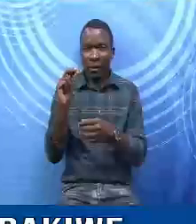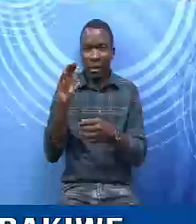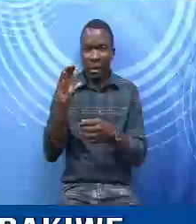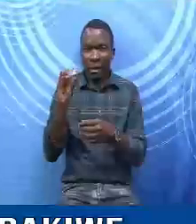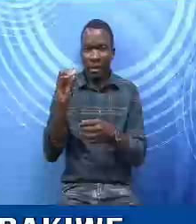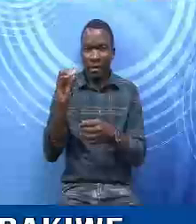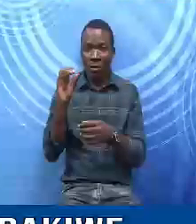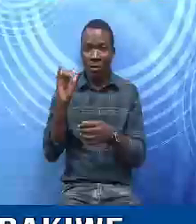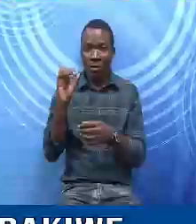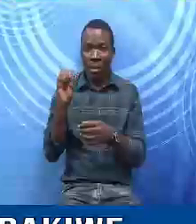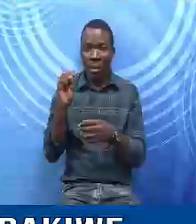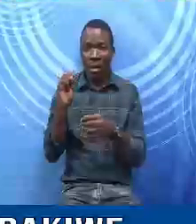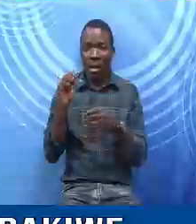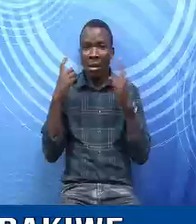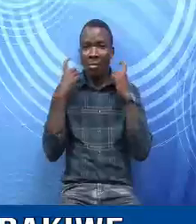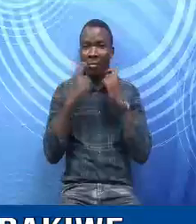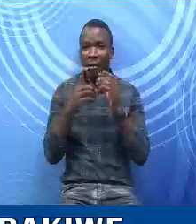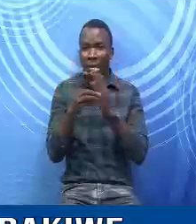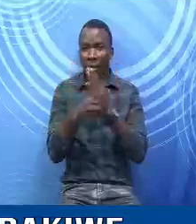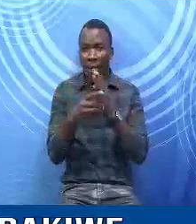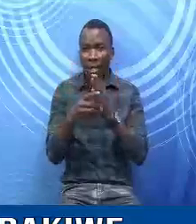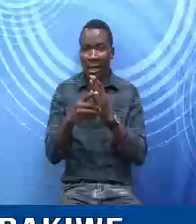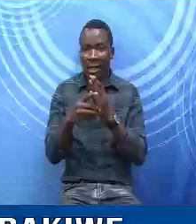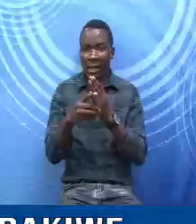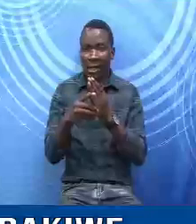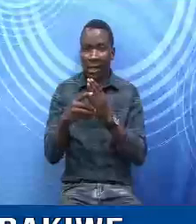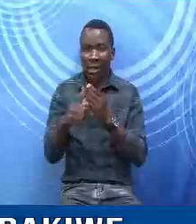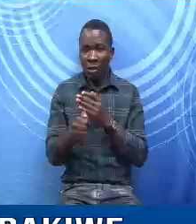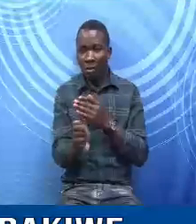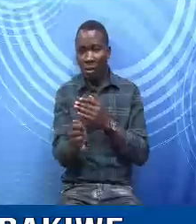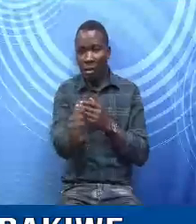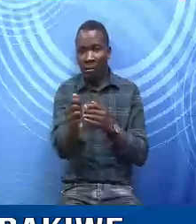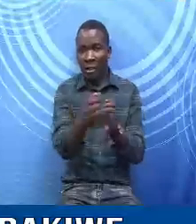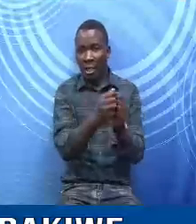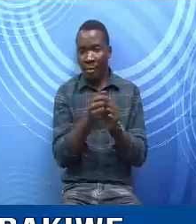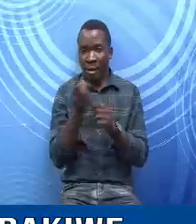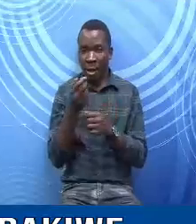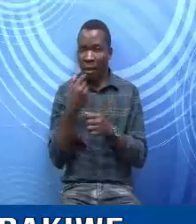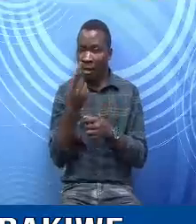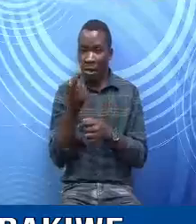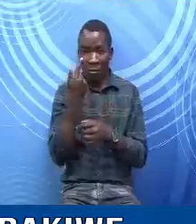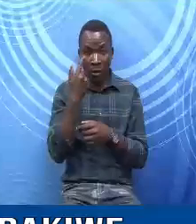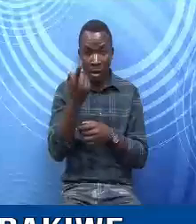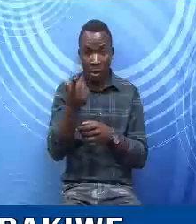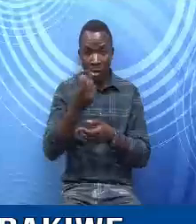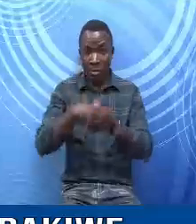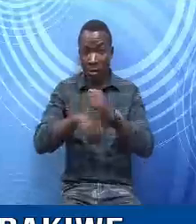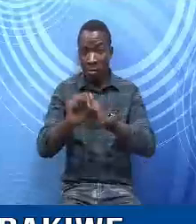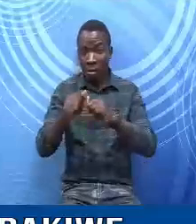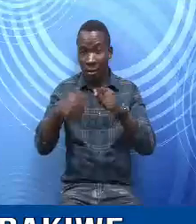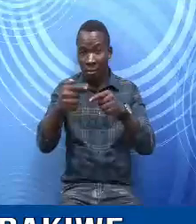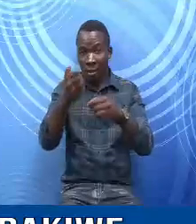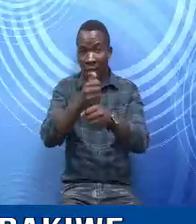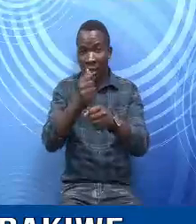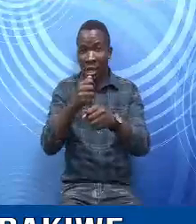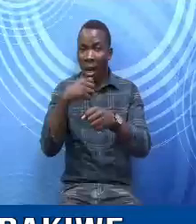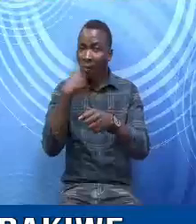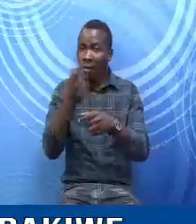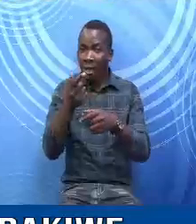Nyaruguru tutemberana muri iyi mihanda na ati murabona ko ibikorwa bigeze kure akagaruka no ku yindi mihanda ica mu